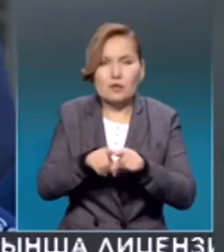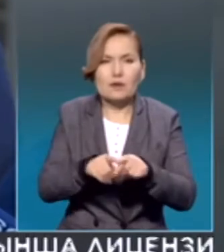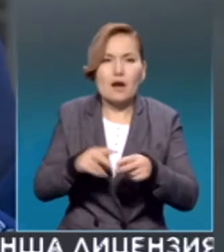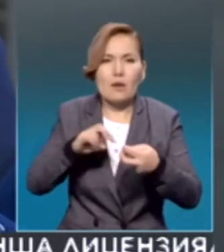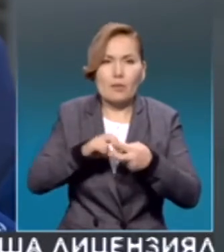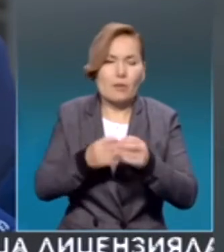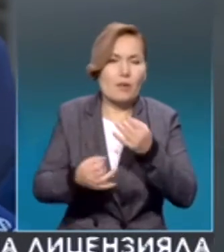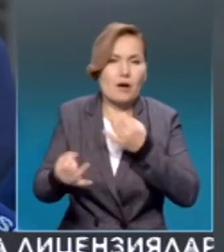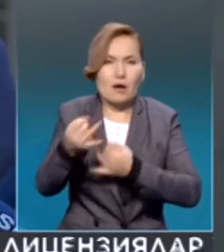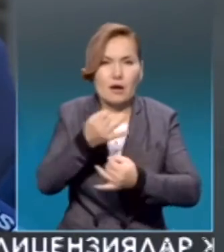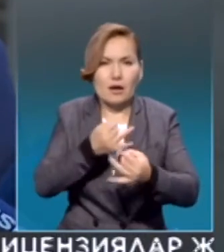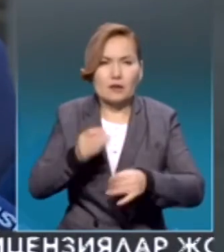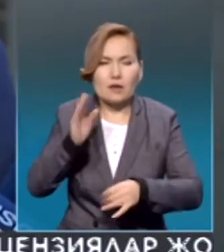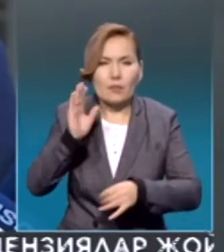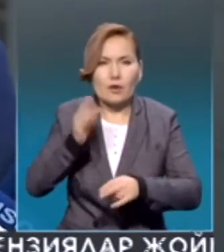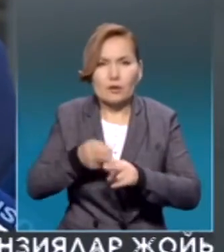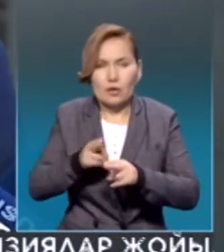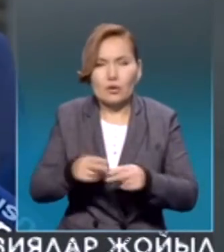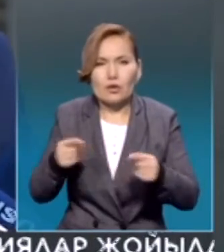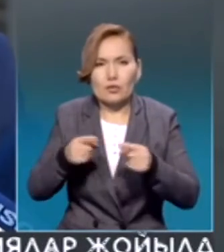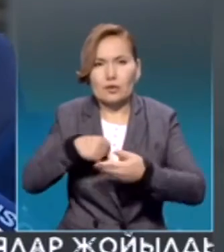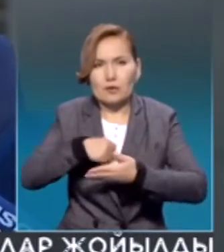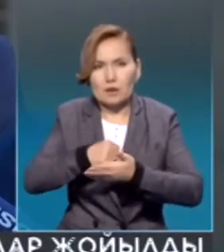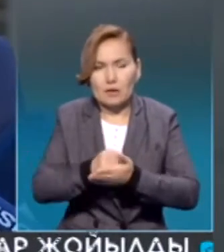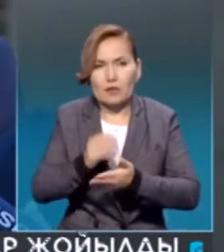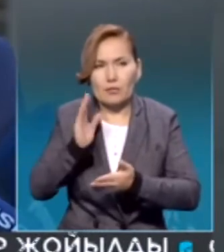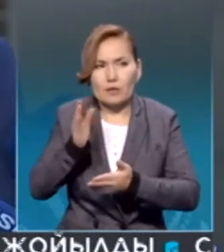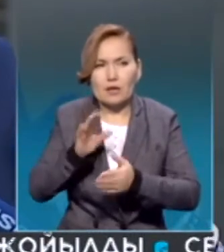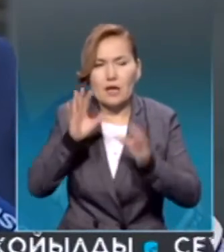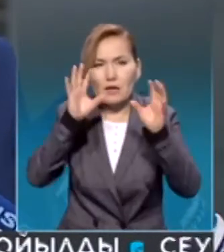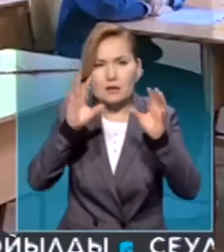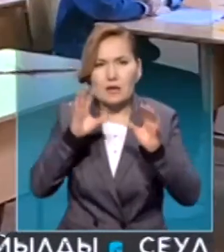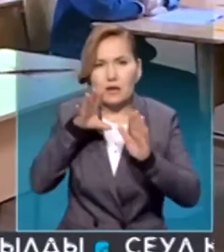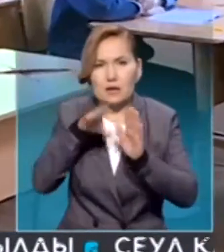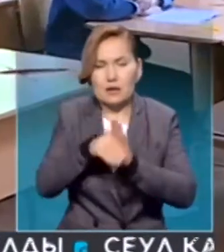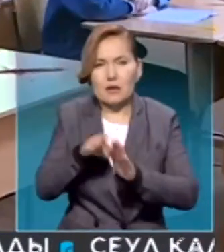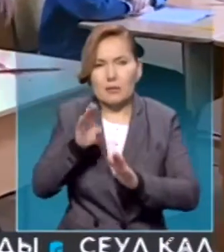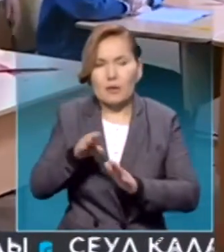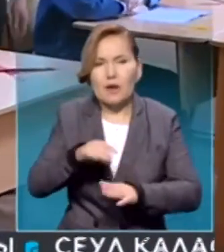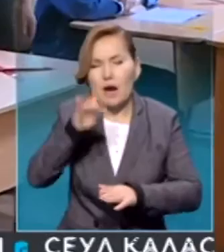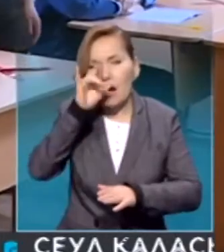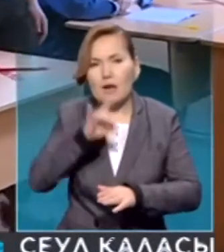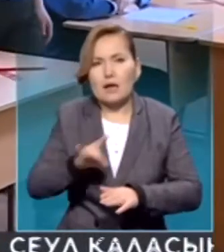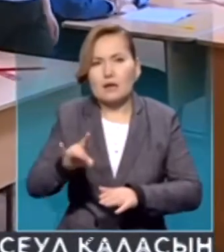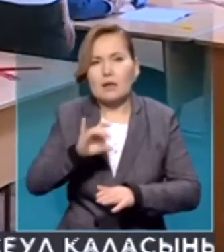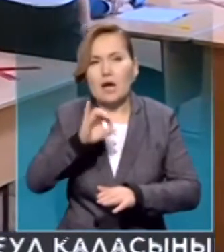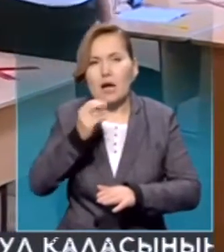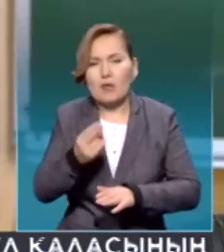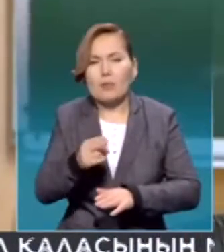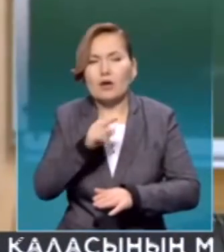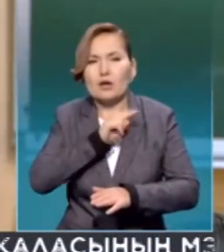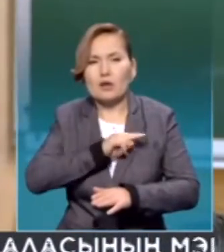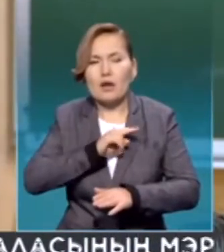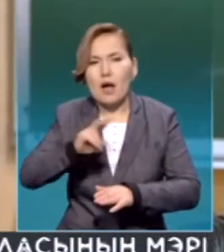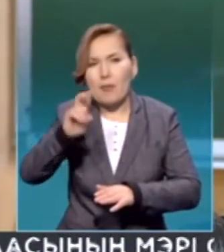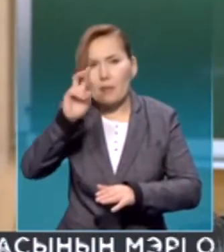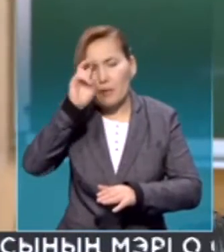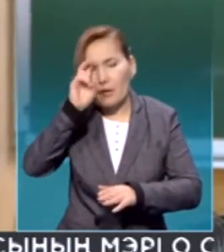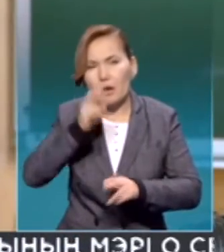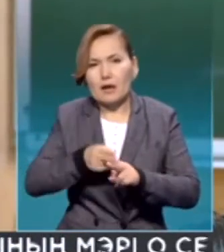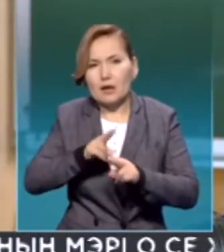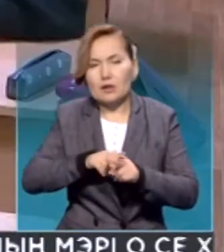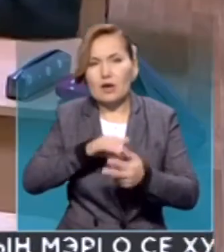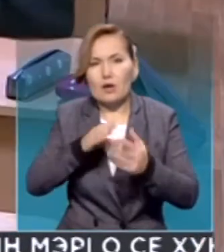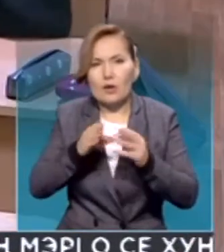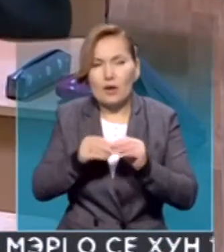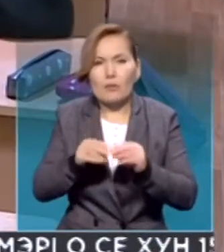барлық ұсыныстар анық айқындалып заңға енгізілетін болады. Елімізде әлеуметтік жұмыс мамандары мемлекеттік грант негізінде